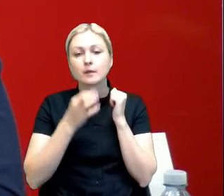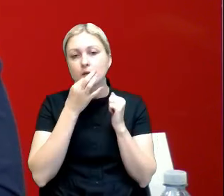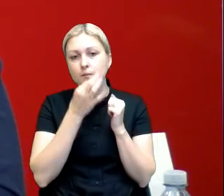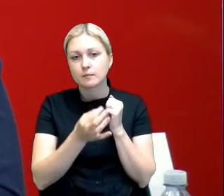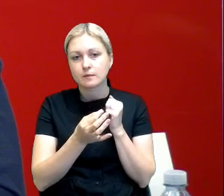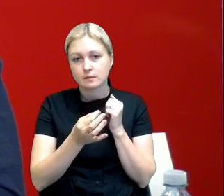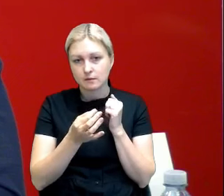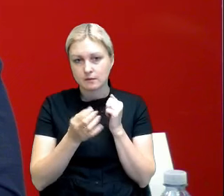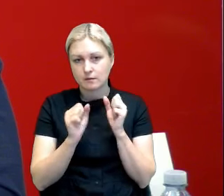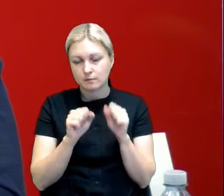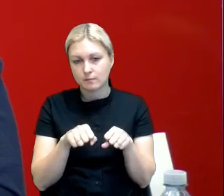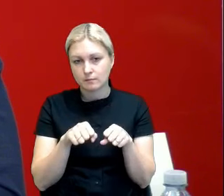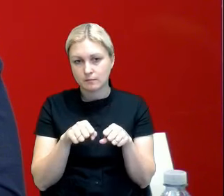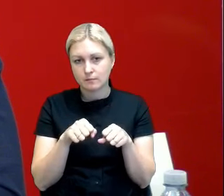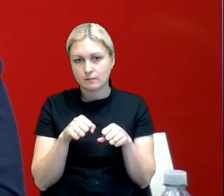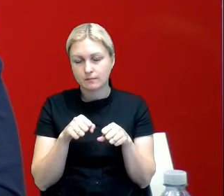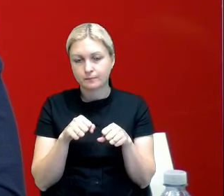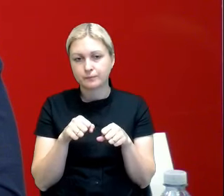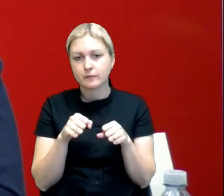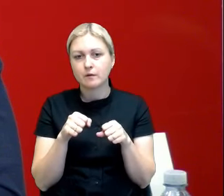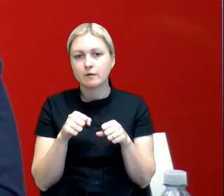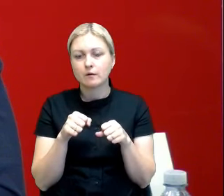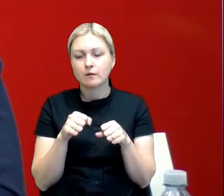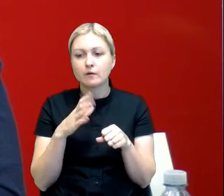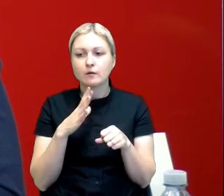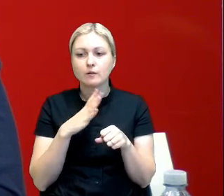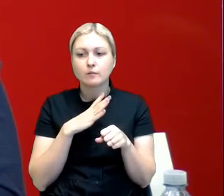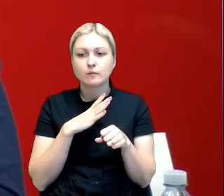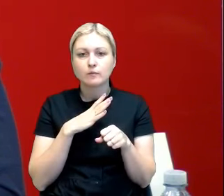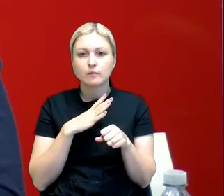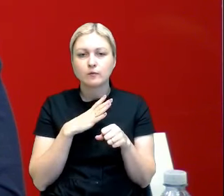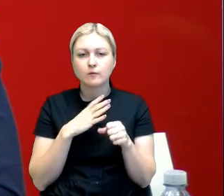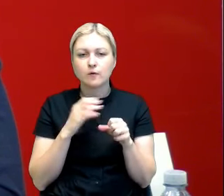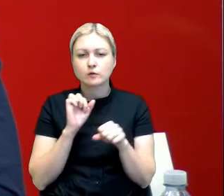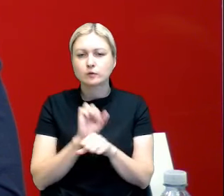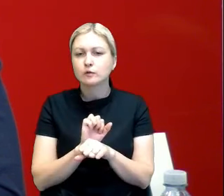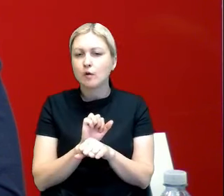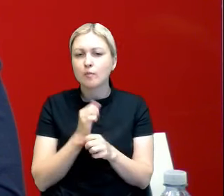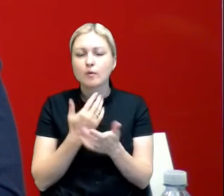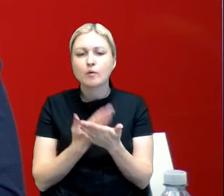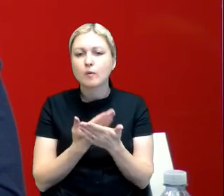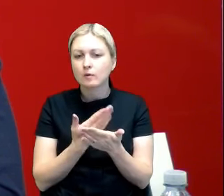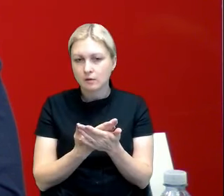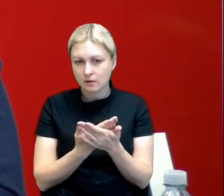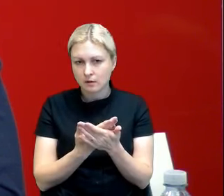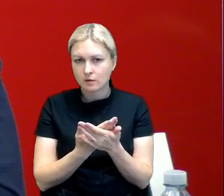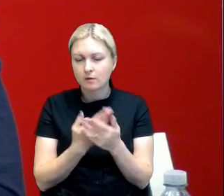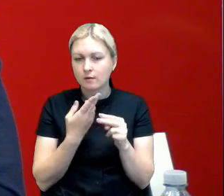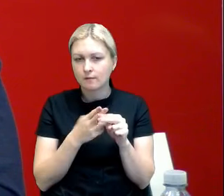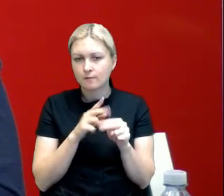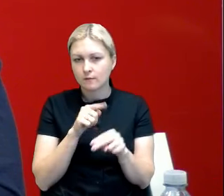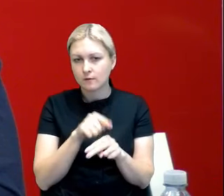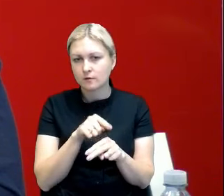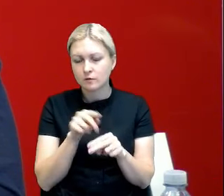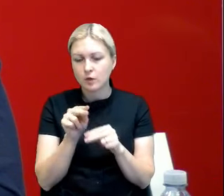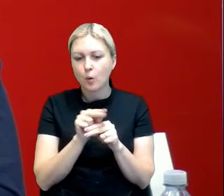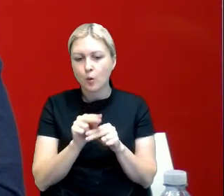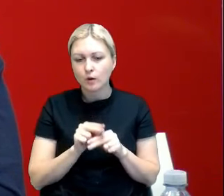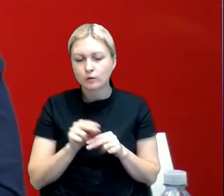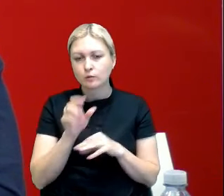kad kodėl buvo pristabdytas šis šis korektūros